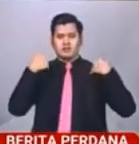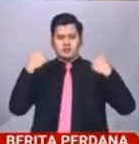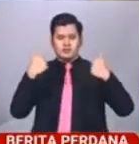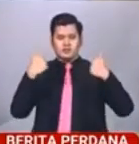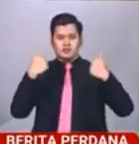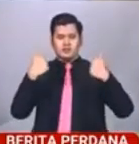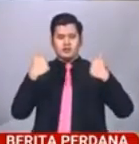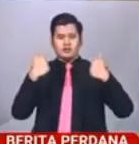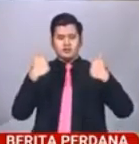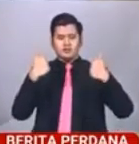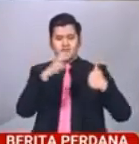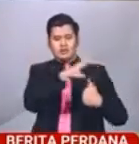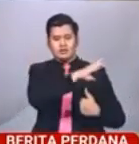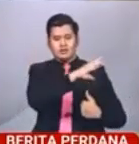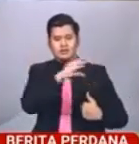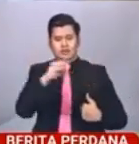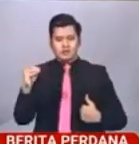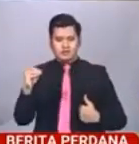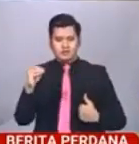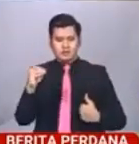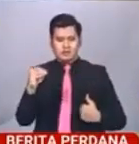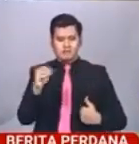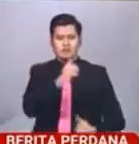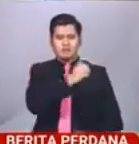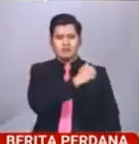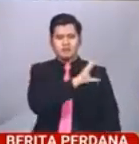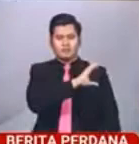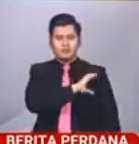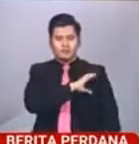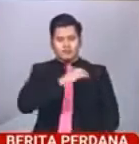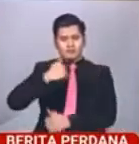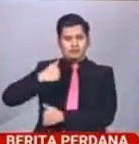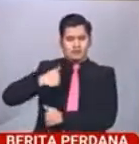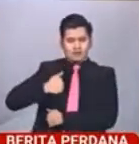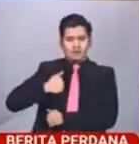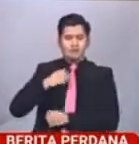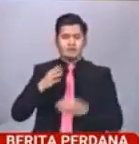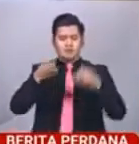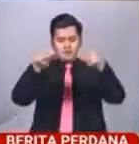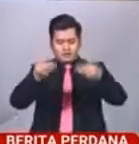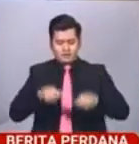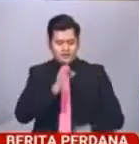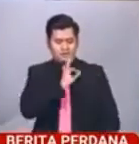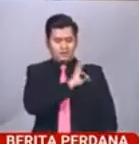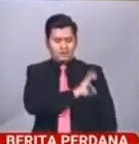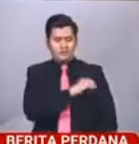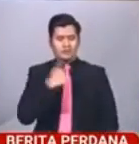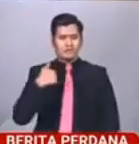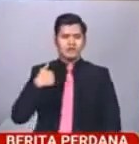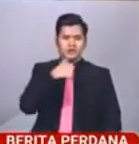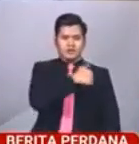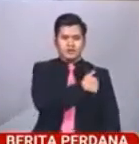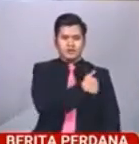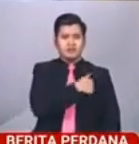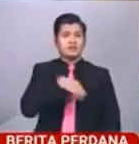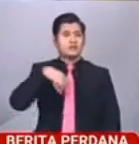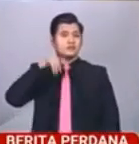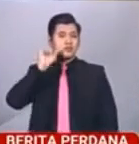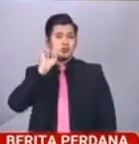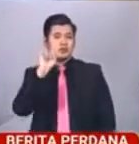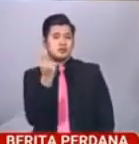mendatangkan banyak manfaat kepada kita. Kalau kita lihat semalam saja